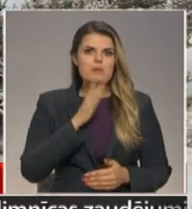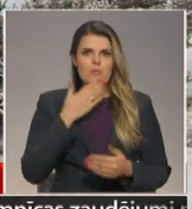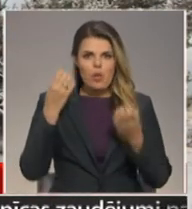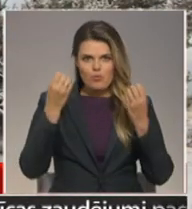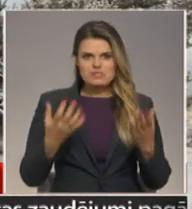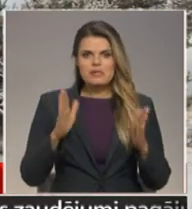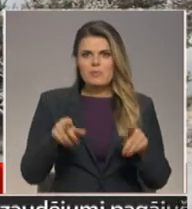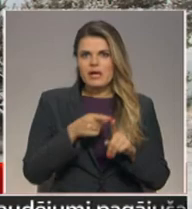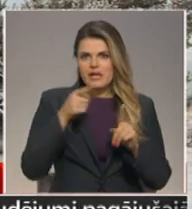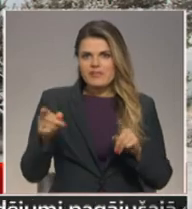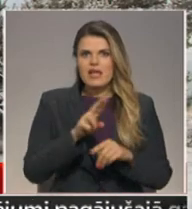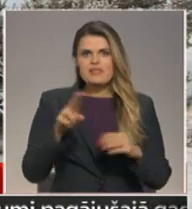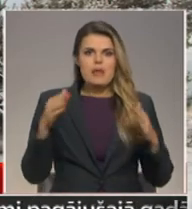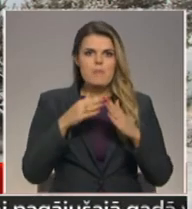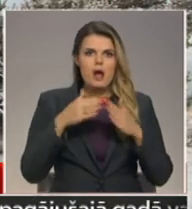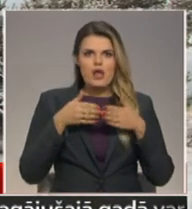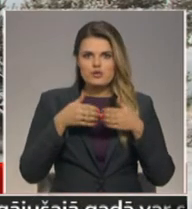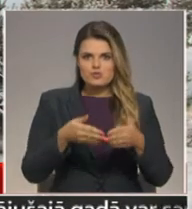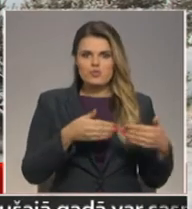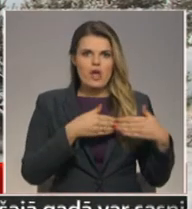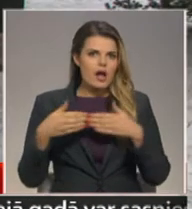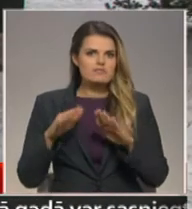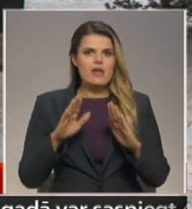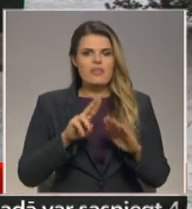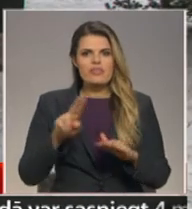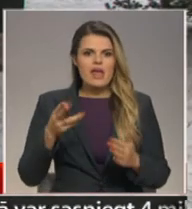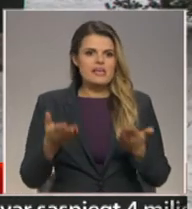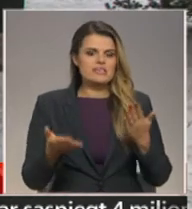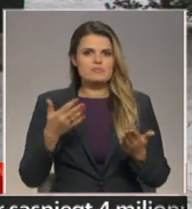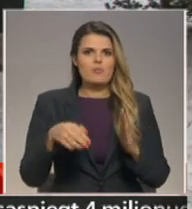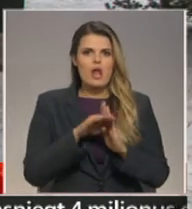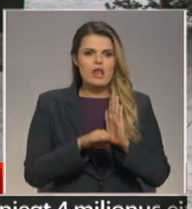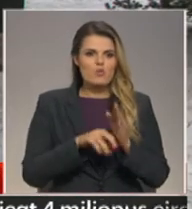skaidrības par termiņiem, ne mājas kuģa aizvākšanā, ne iespējamo likuma nepilnību labošanā.